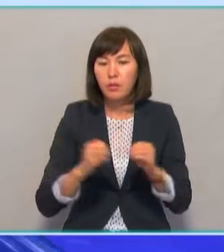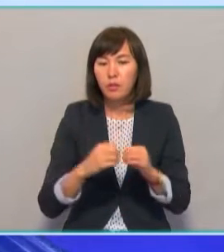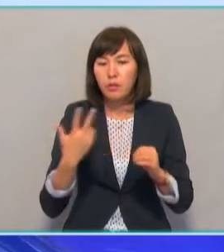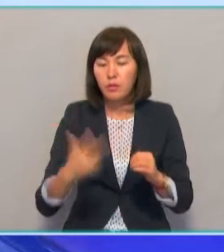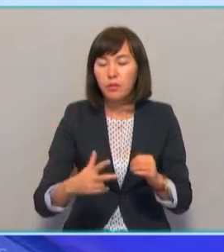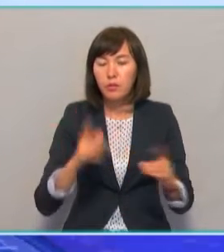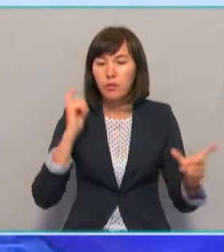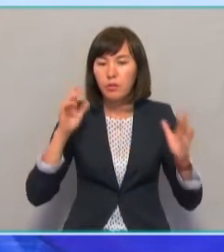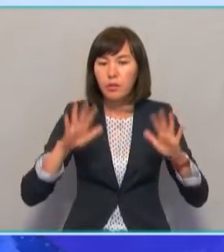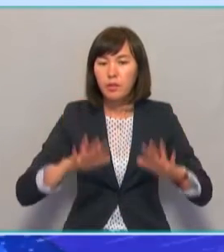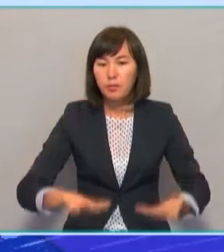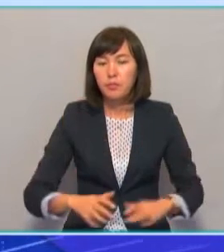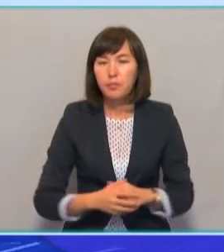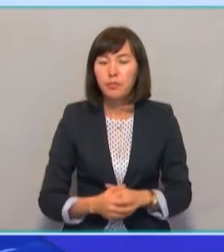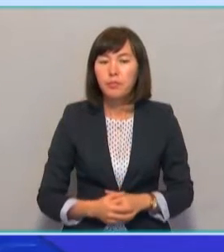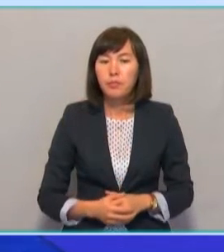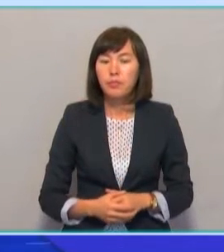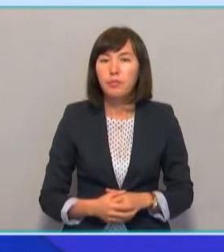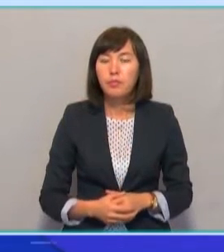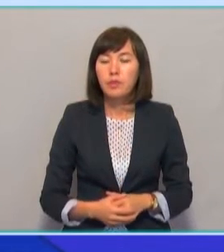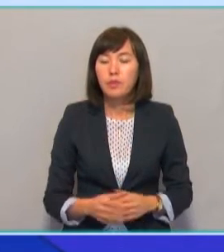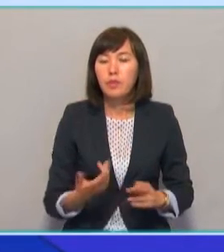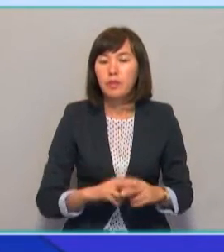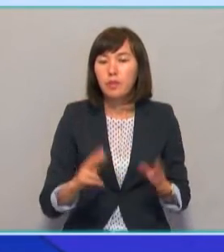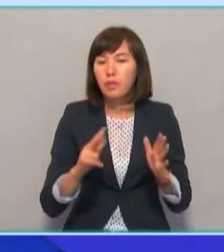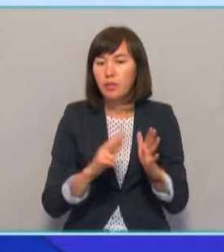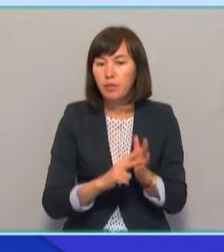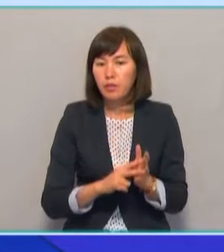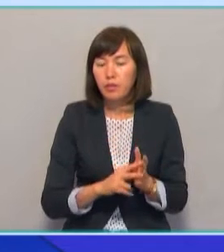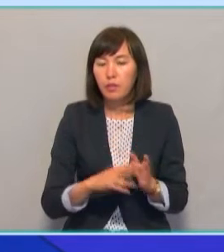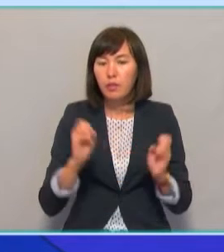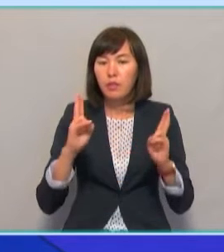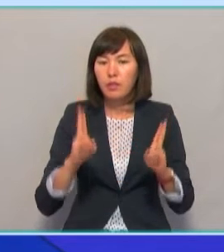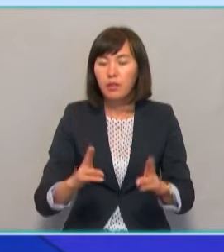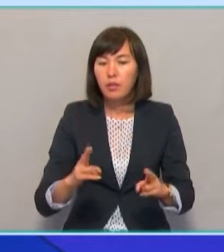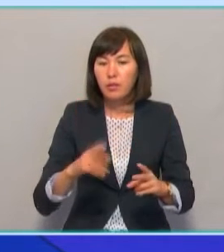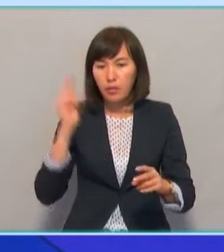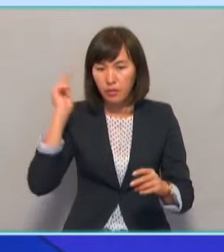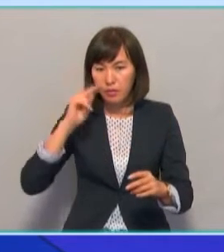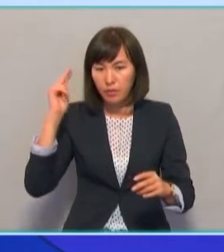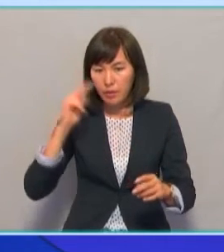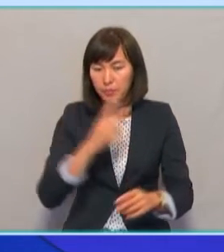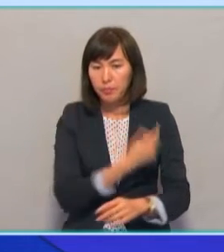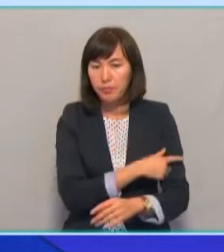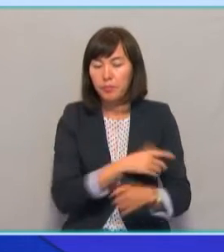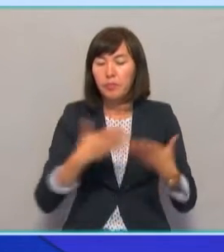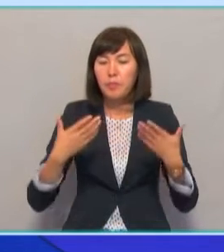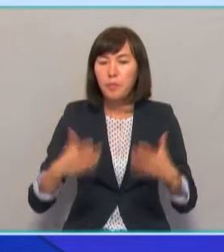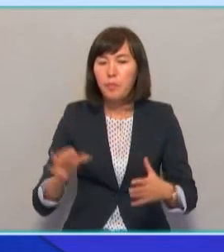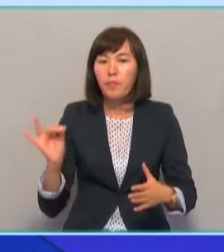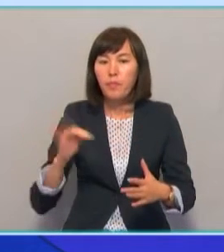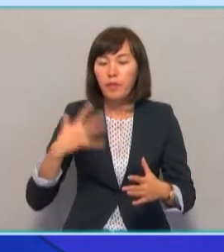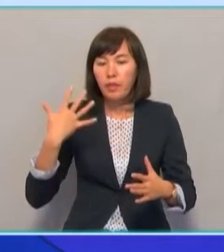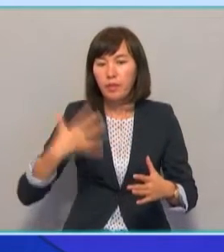13-і жоғарғы оқу орындарын тауысқан, оның 8-і арнайы орта білімді медресені тауысқан, және